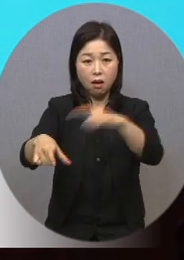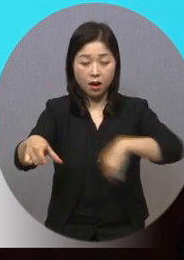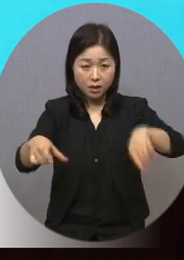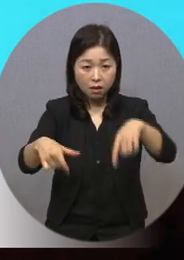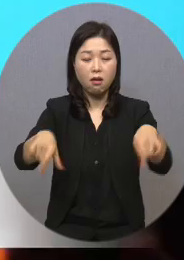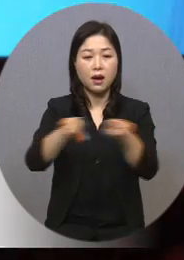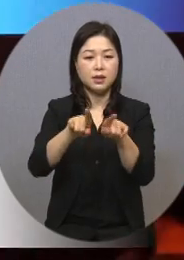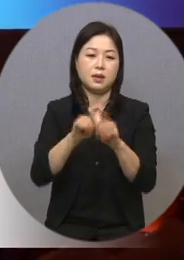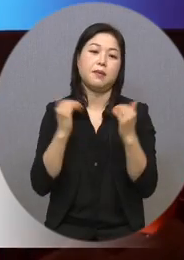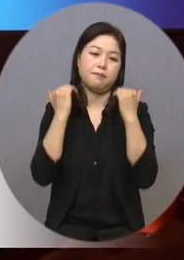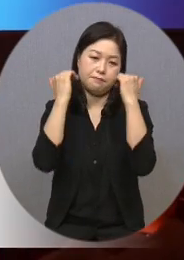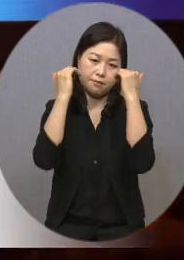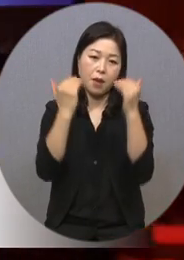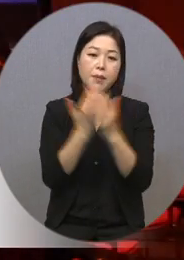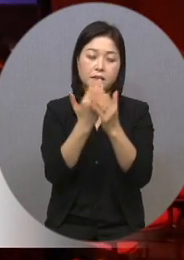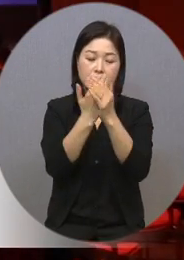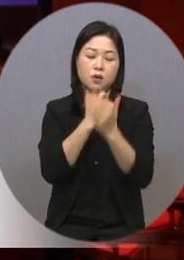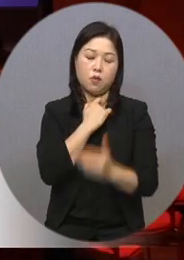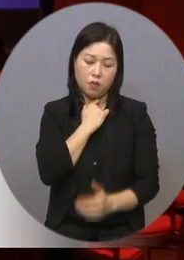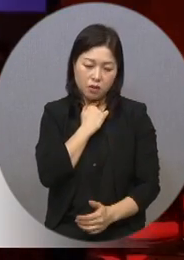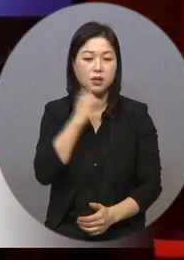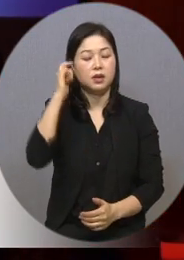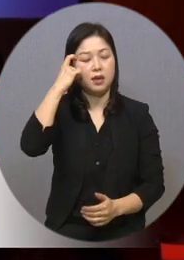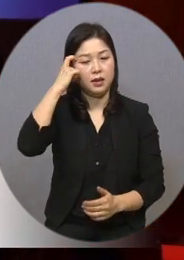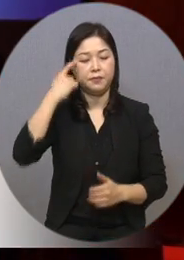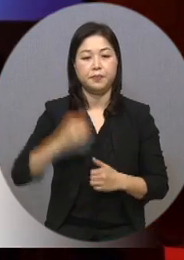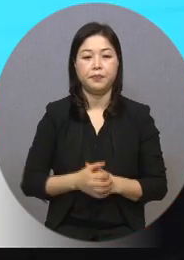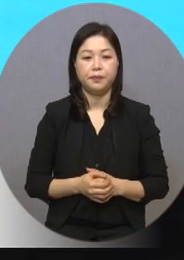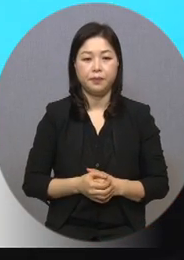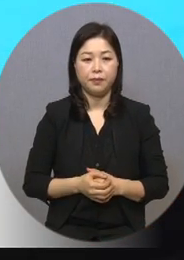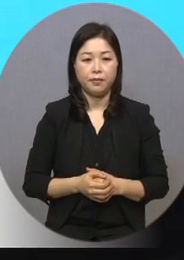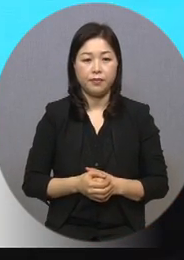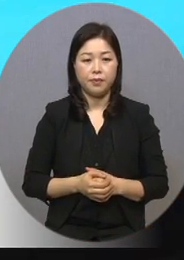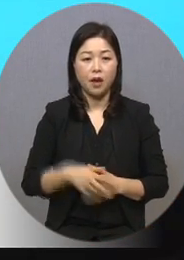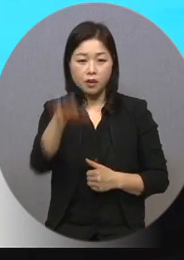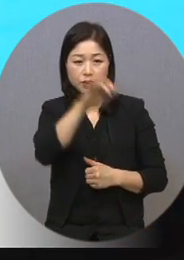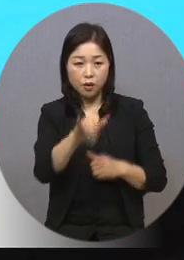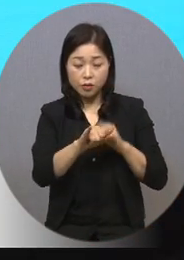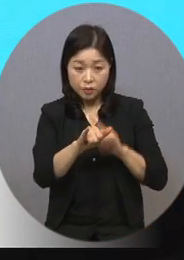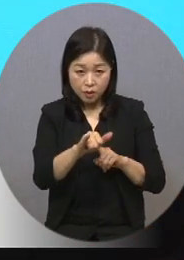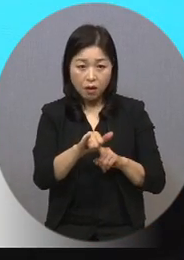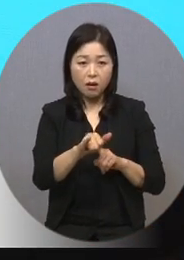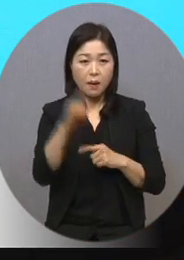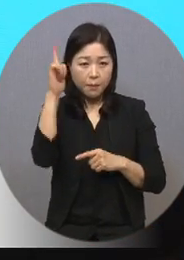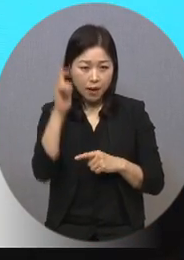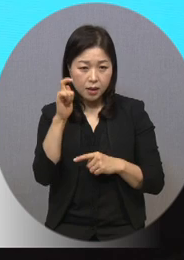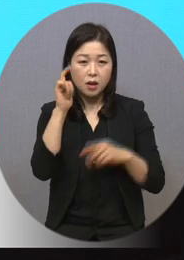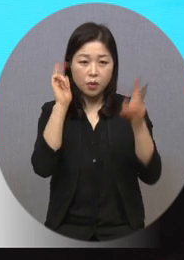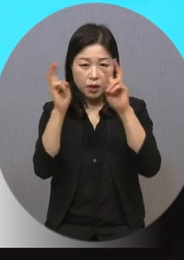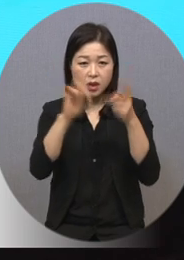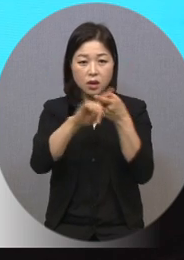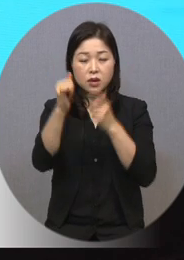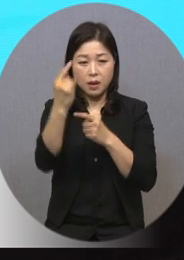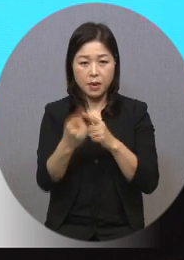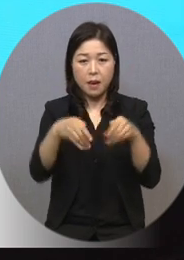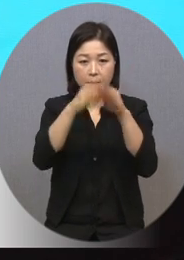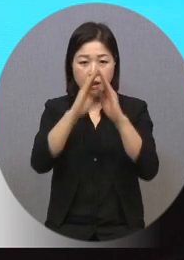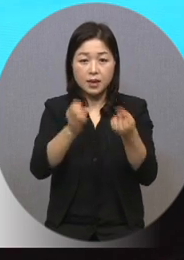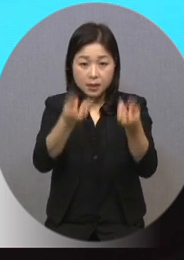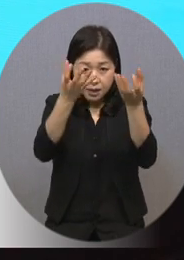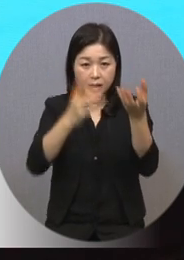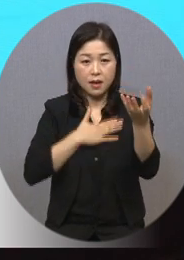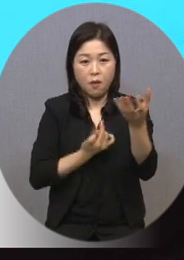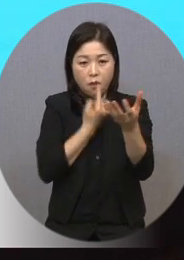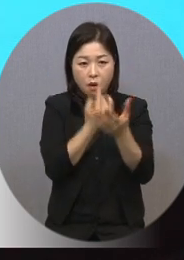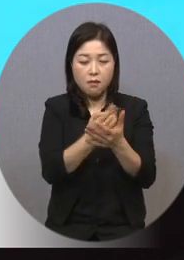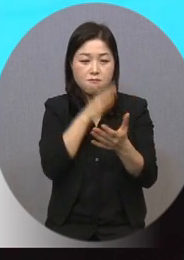지역을 통해서 성장해 나갔으면 하는 생각이 많습니다. 전국 스타트업연합회 발대식을 함께해야 되어 매우